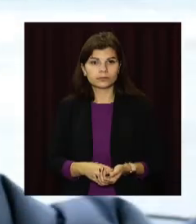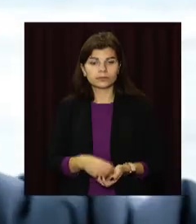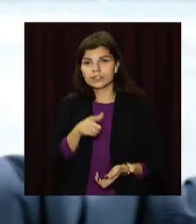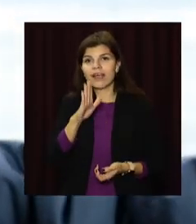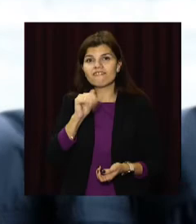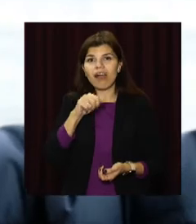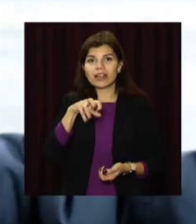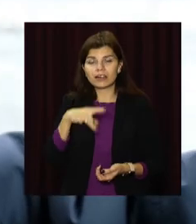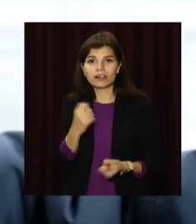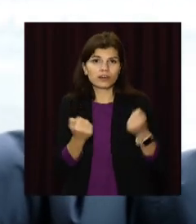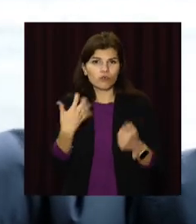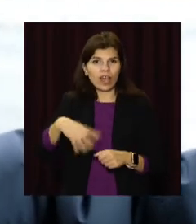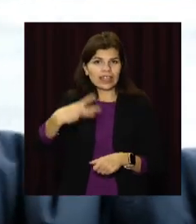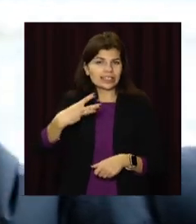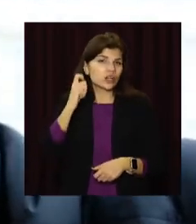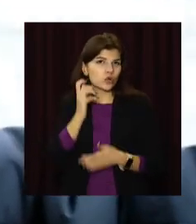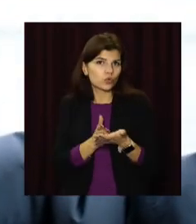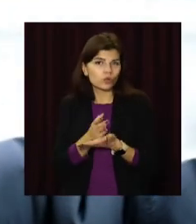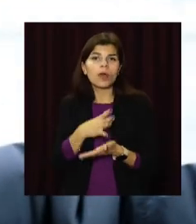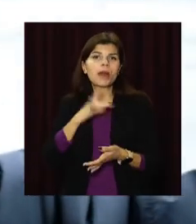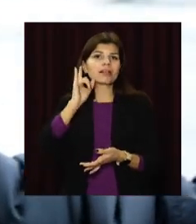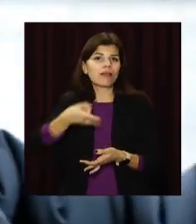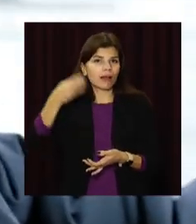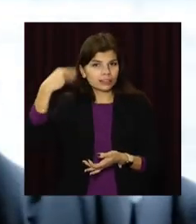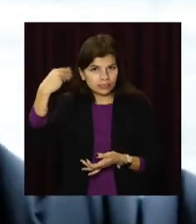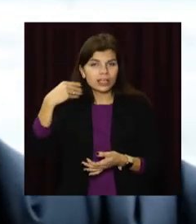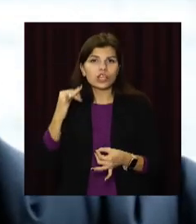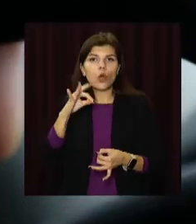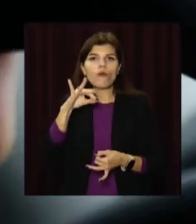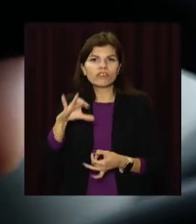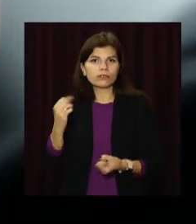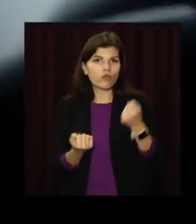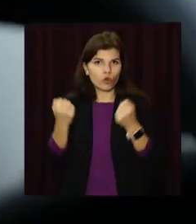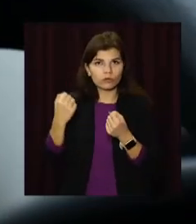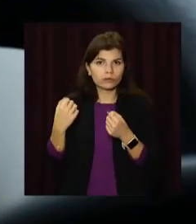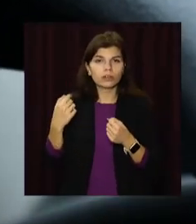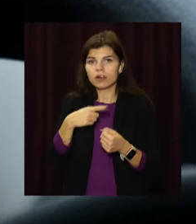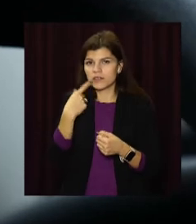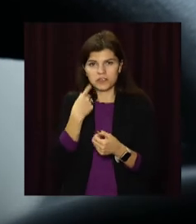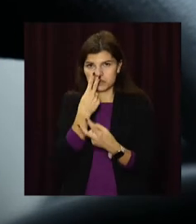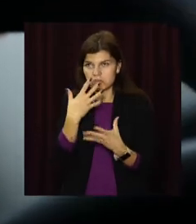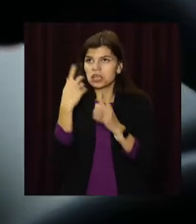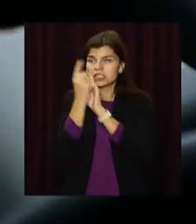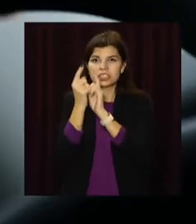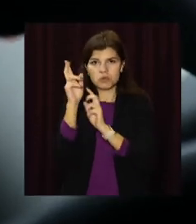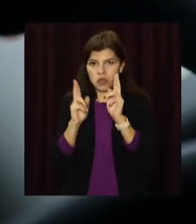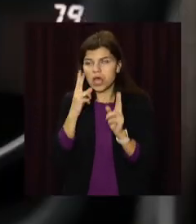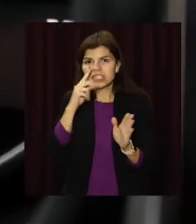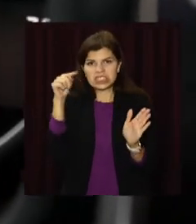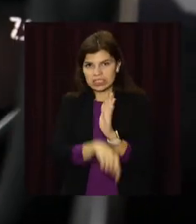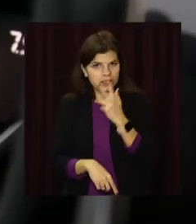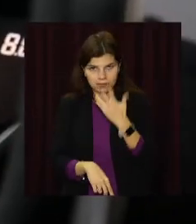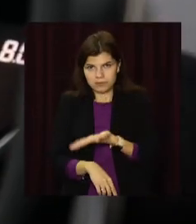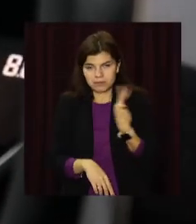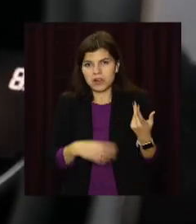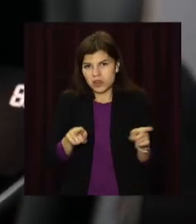Валерій Лоскутов за кермом 30 років. Працював і таксистом, і офісним водієм. Говорить, не бачить сенсу у змінах правил дорожнього руху.